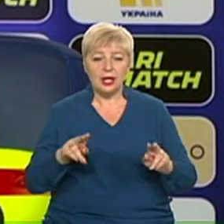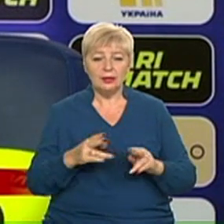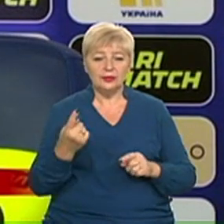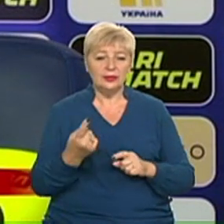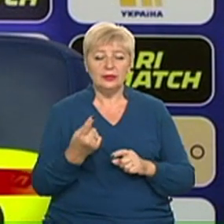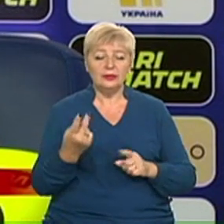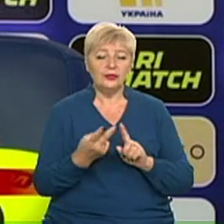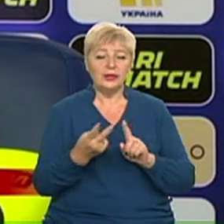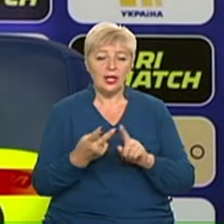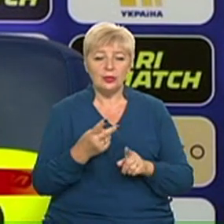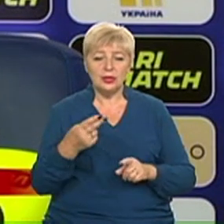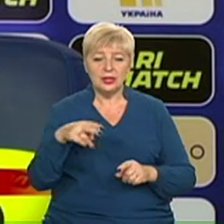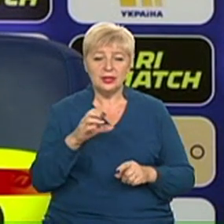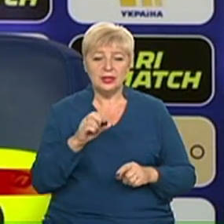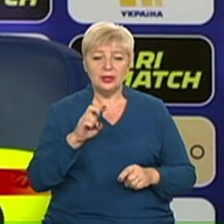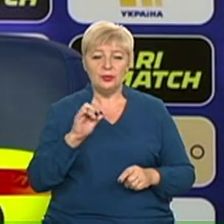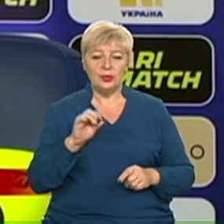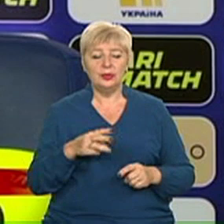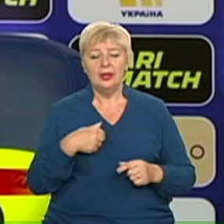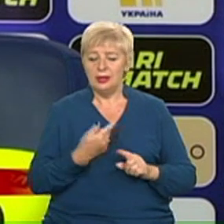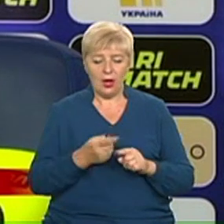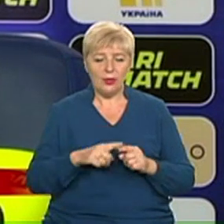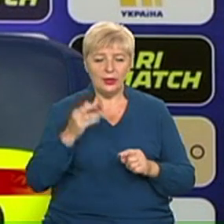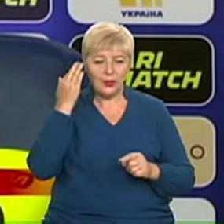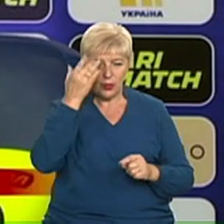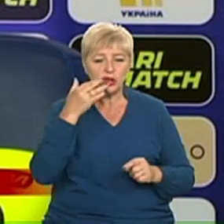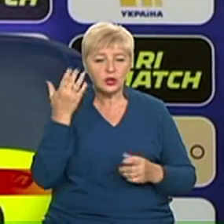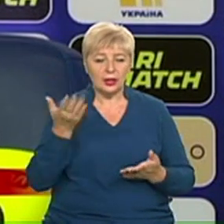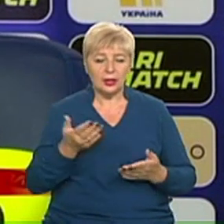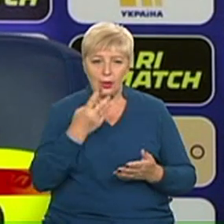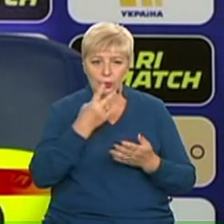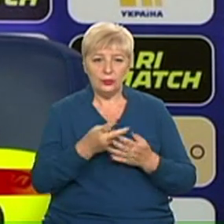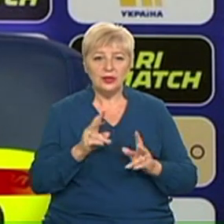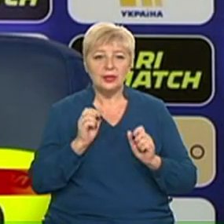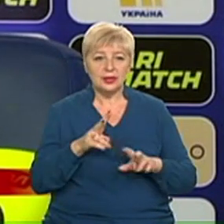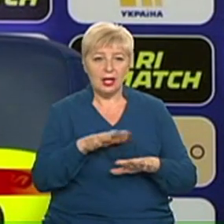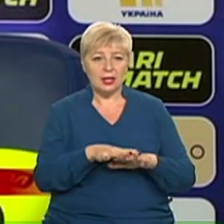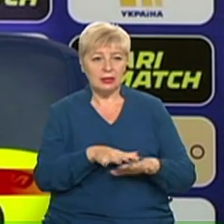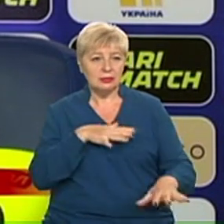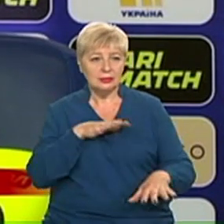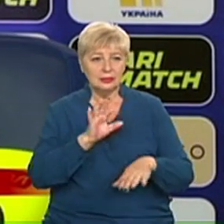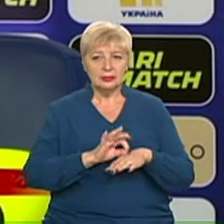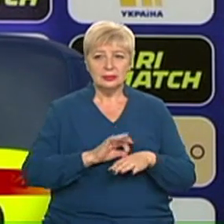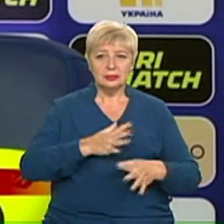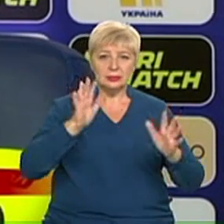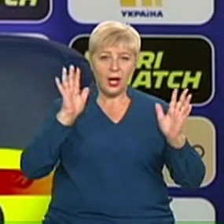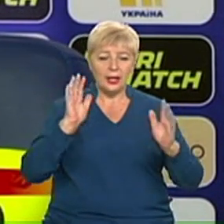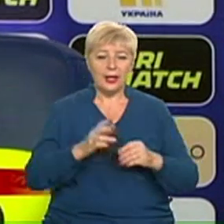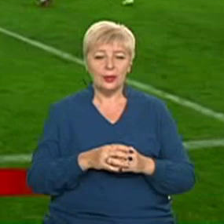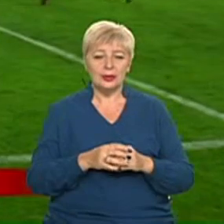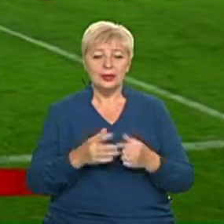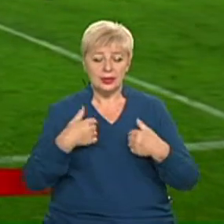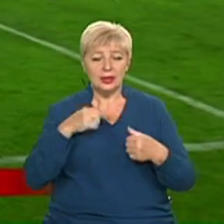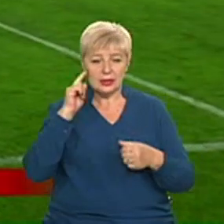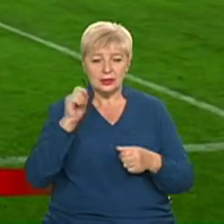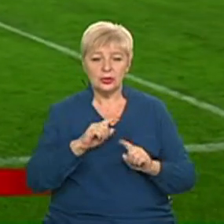Поэтому я о нем, можно сказать, даже мечтаю. Увидите, как болеют наши болельщики. Я знаю,